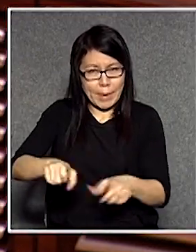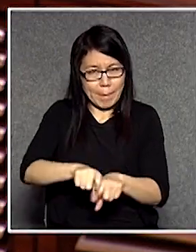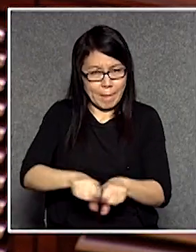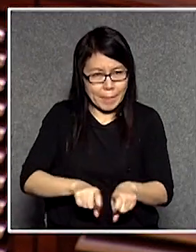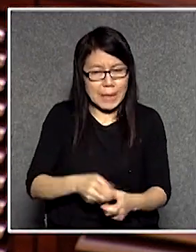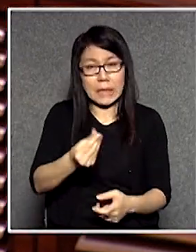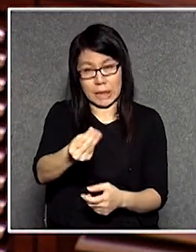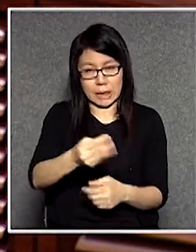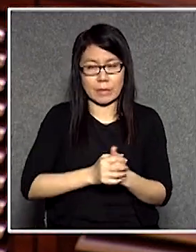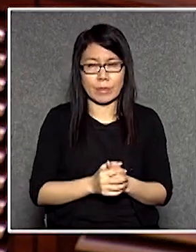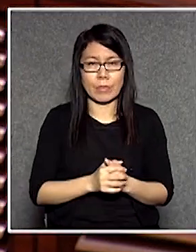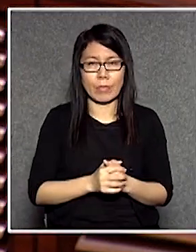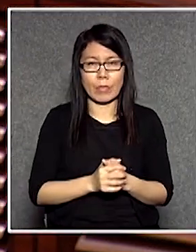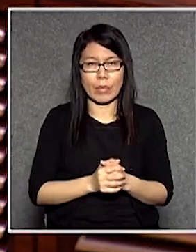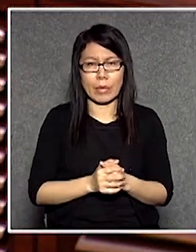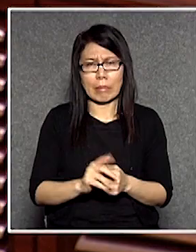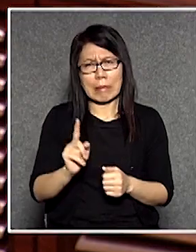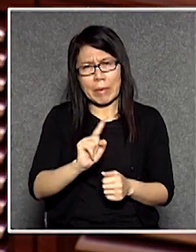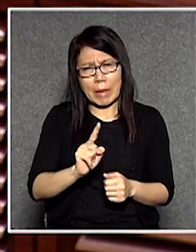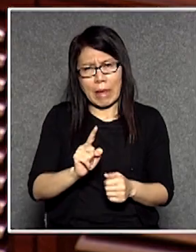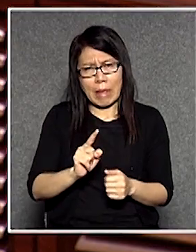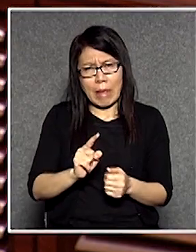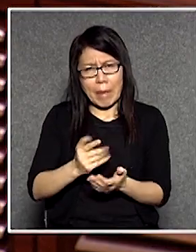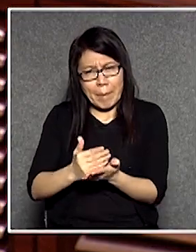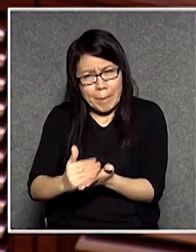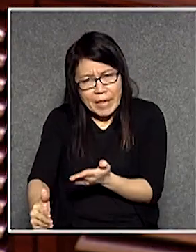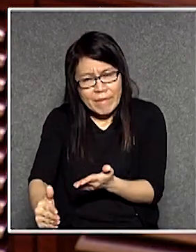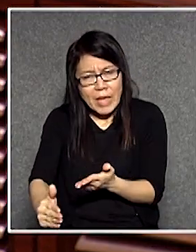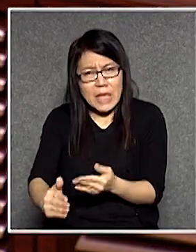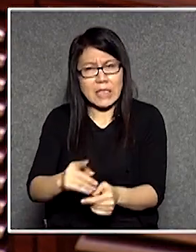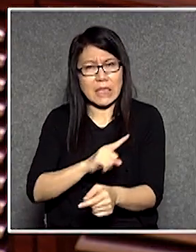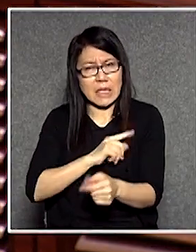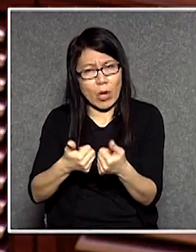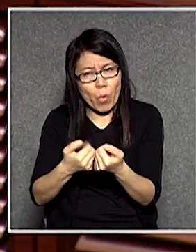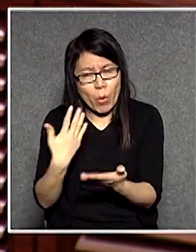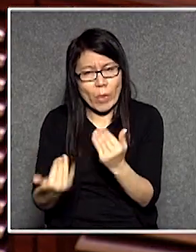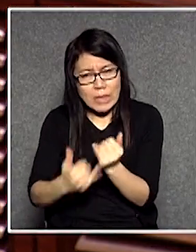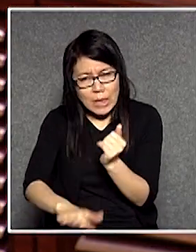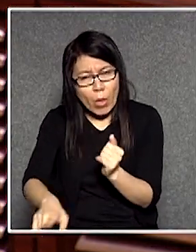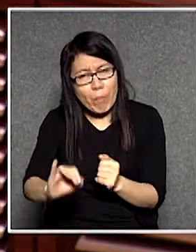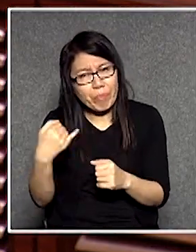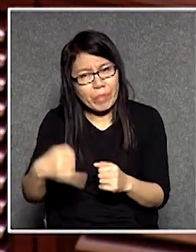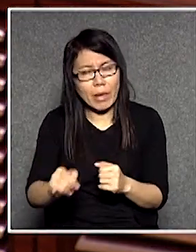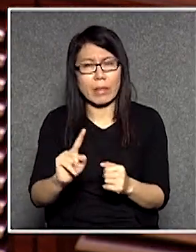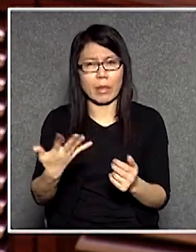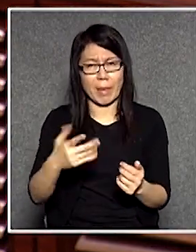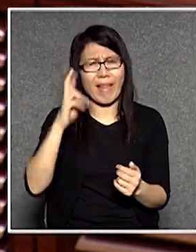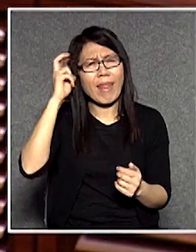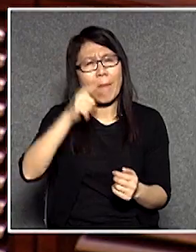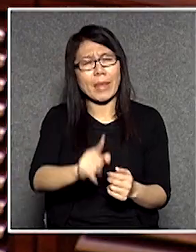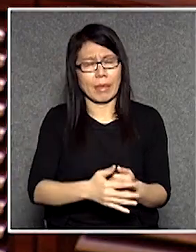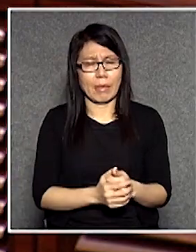的，有什麼理由不給他們或者仍在生的配偶和子女呢？你想什麼？